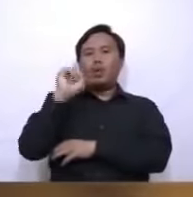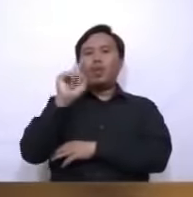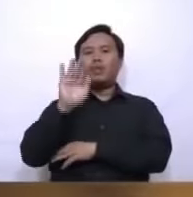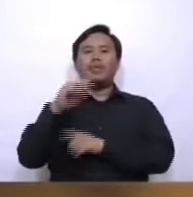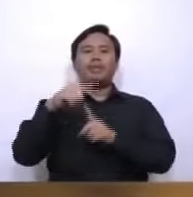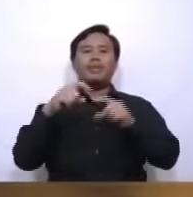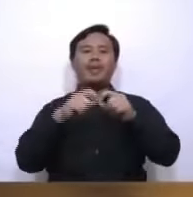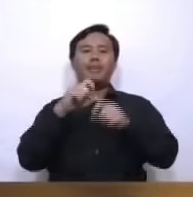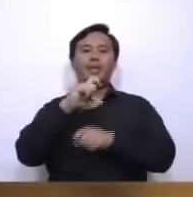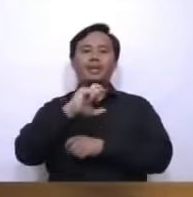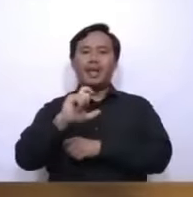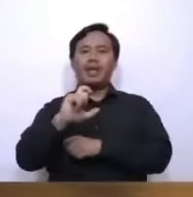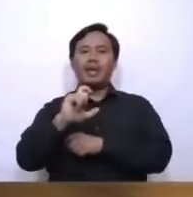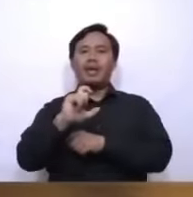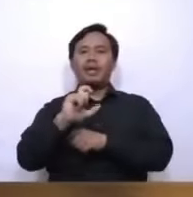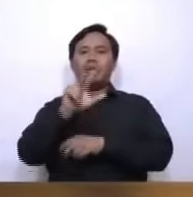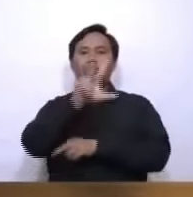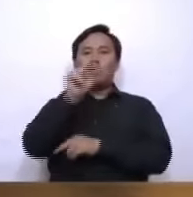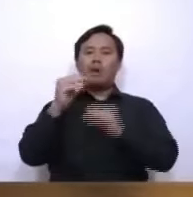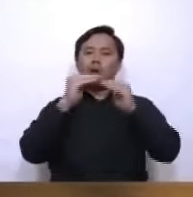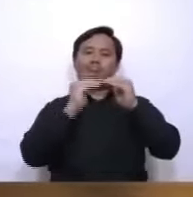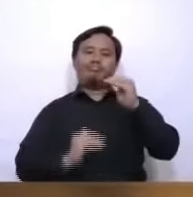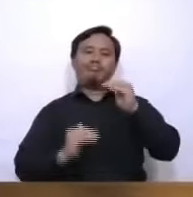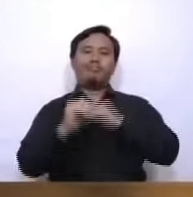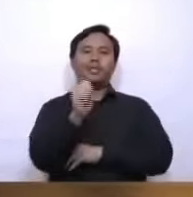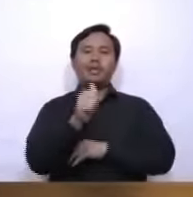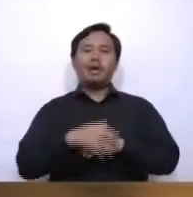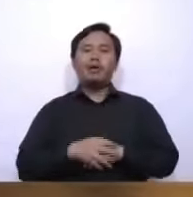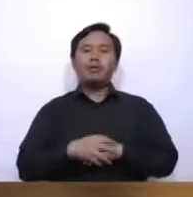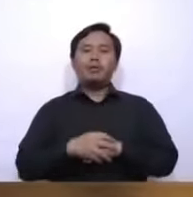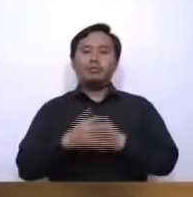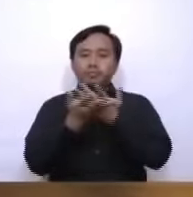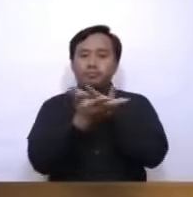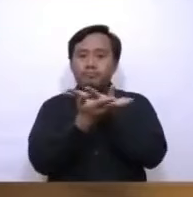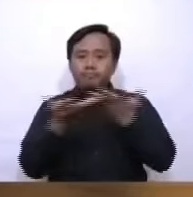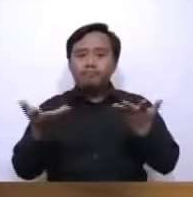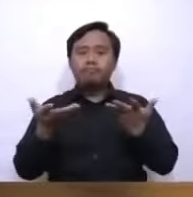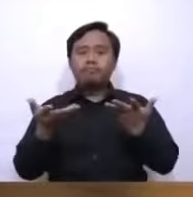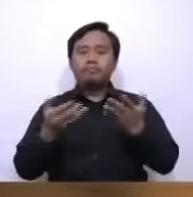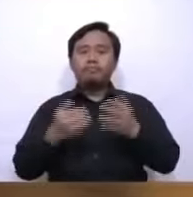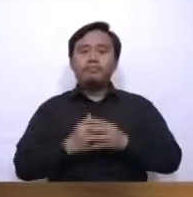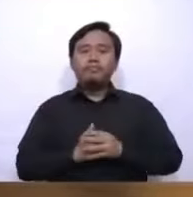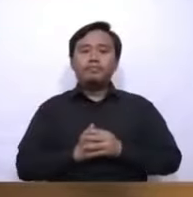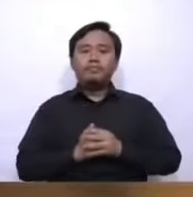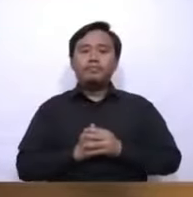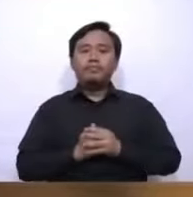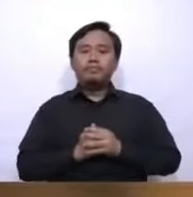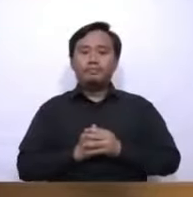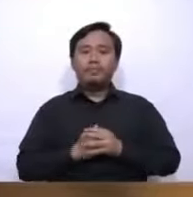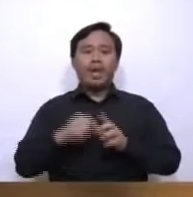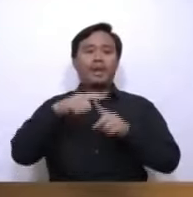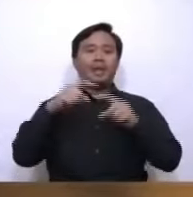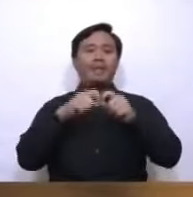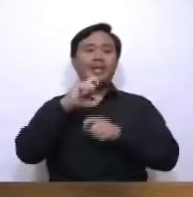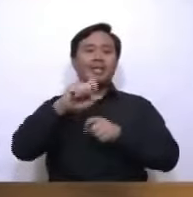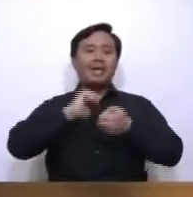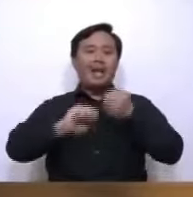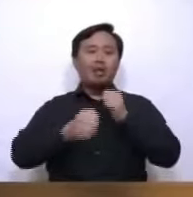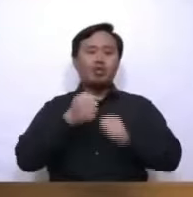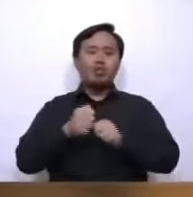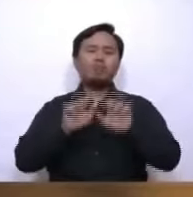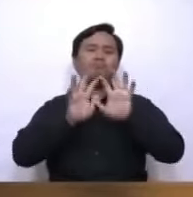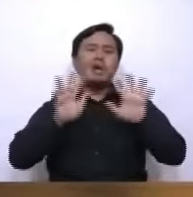akan bisa ditangani di Jawa Barat, hadirin sekalian. Hadirin sekalian yang saya mengatakan, kasus TBC di kita ini